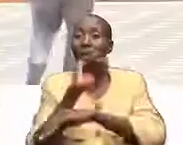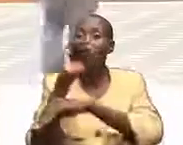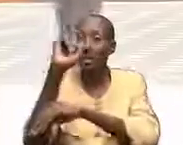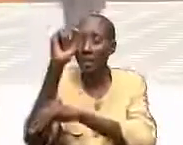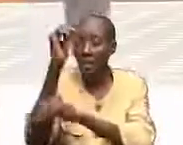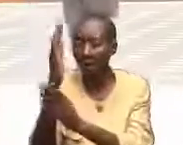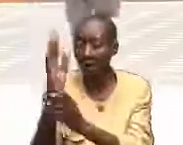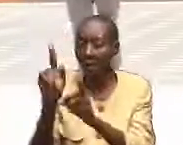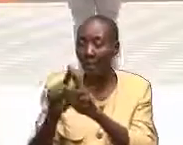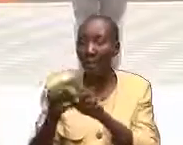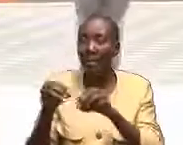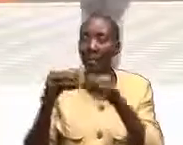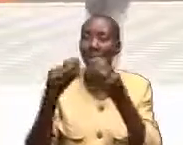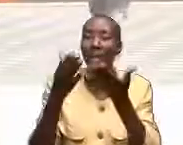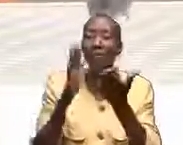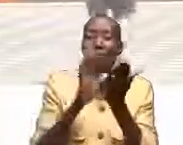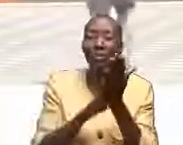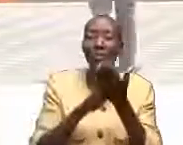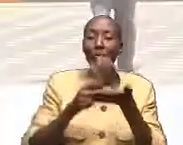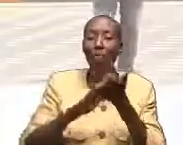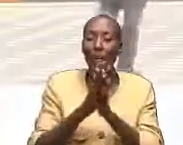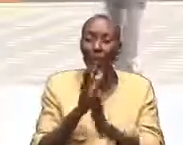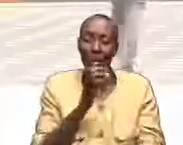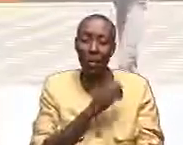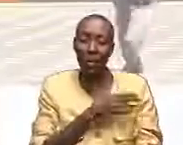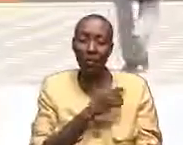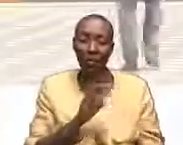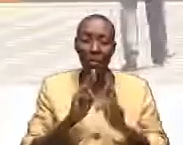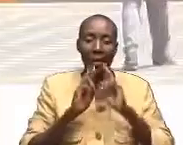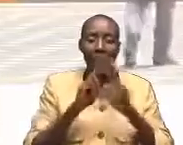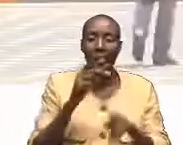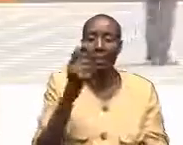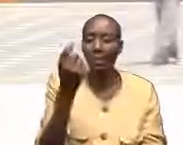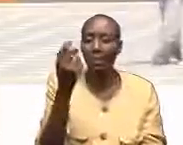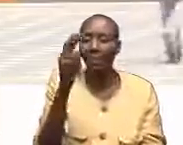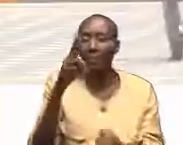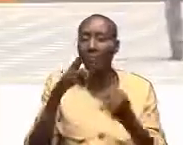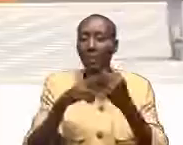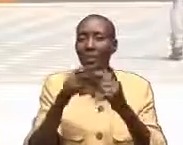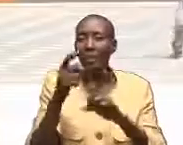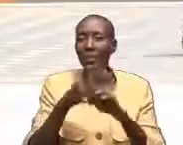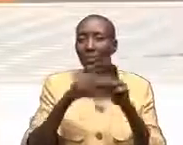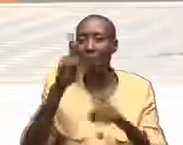mapendekezo yao bila uoga. Nikiripotia TV47 kutoka jumba la mikutano la